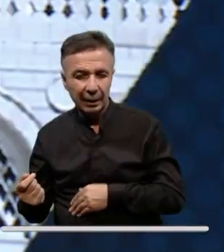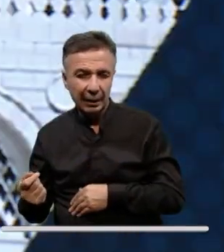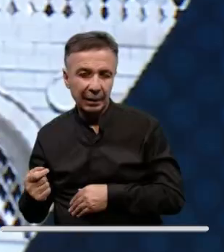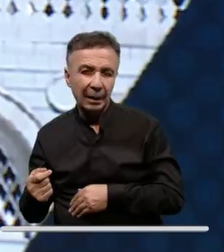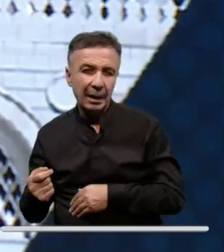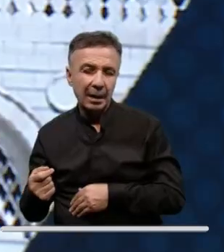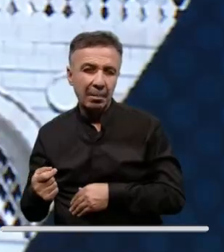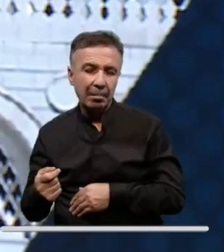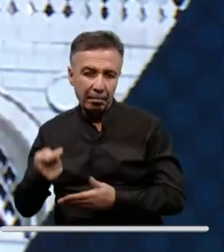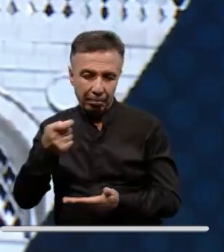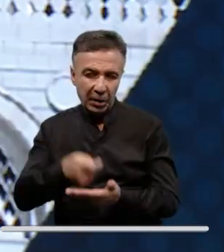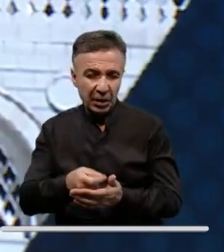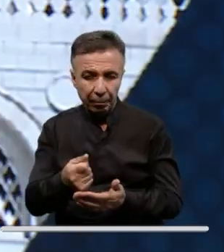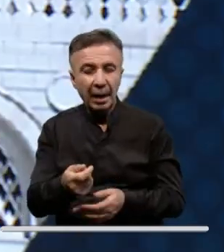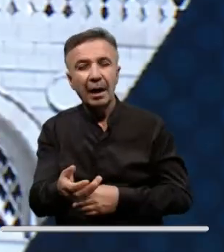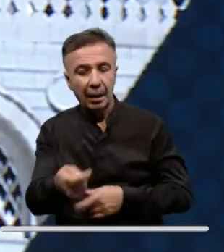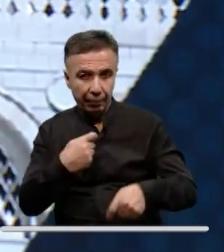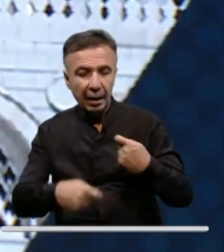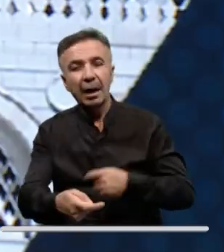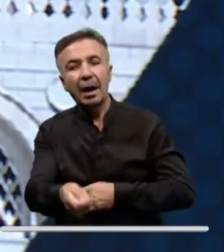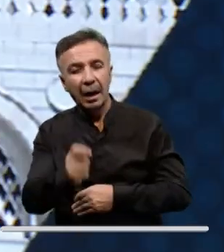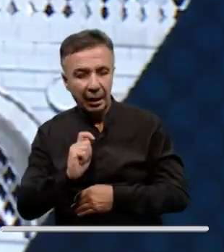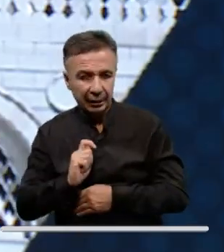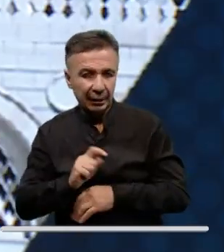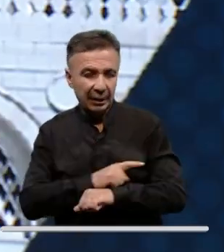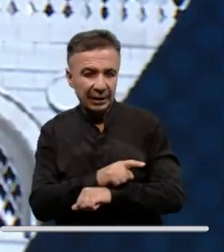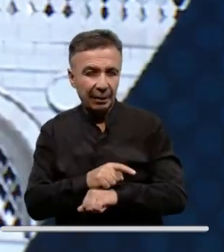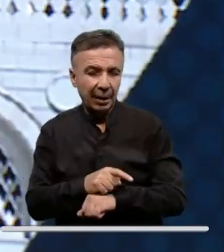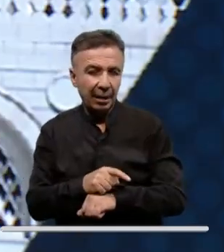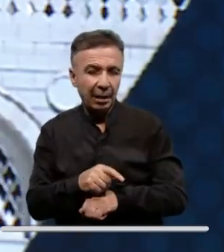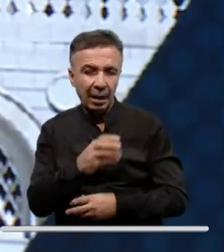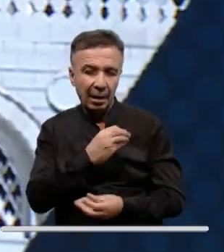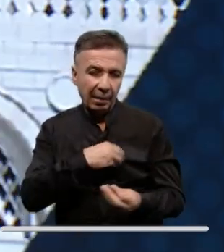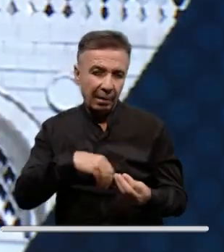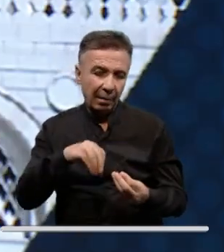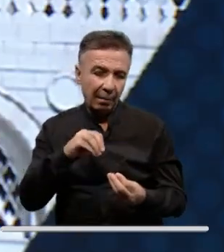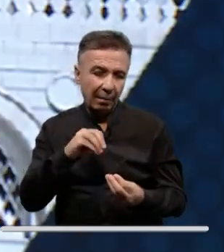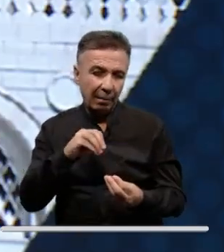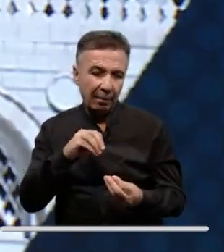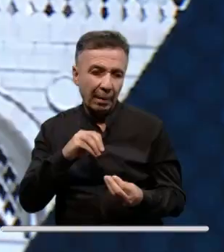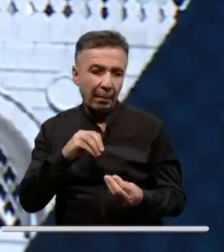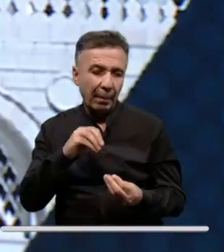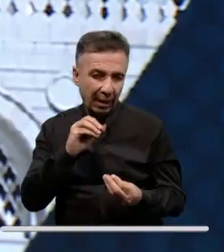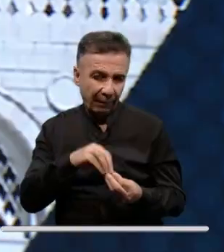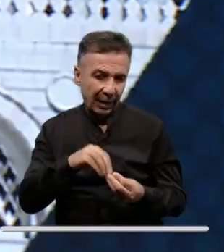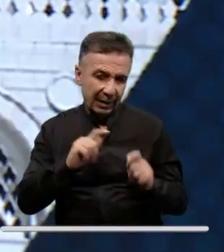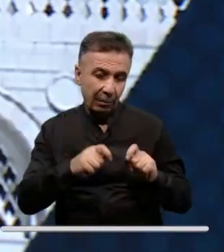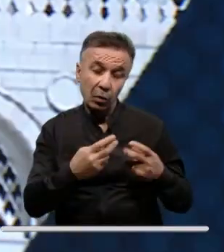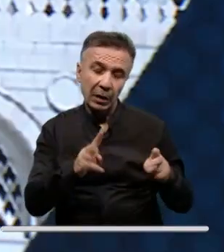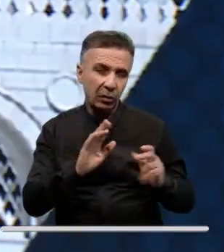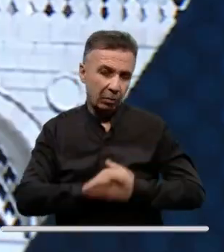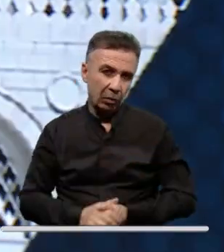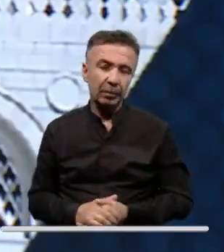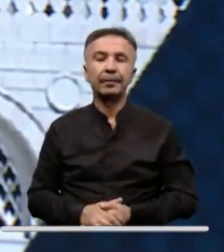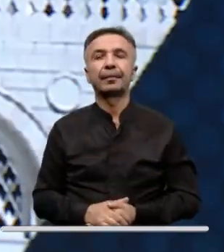Eee para çektiğinizde banka buna belli bir miktar faiz tahakkuk ettiriyor İşte bu caiz olmayan bir